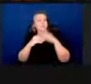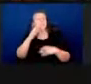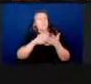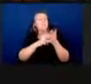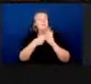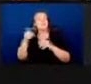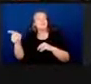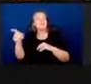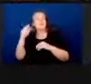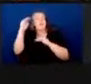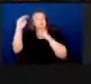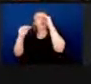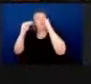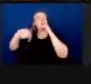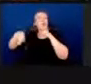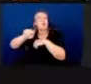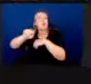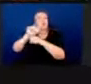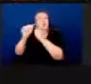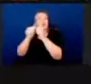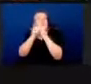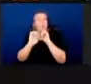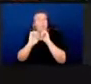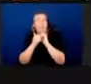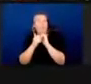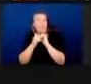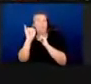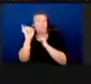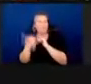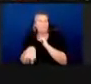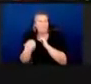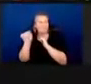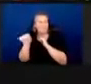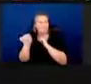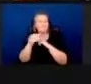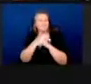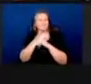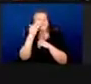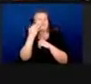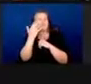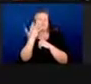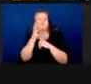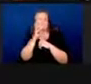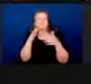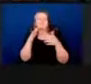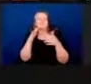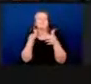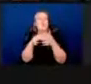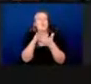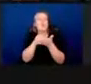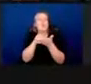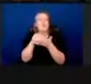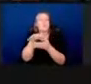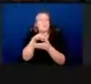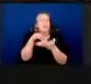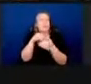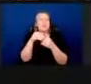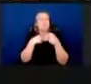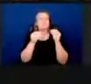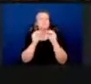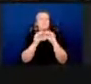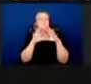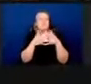na programu hii. Pia tunatafuta mbinu za kuhakikisha ya kuwa tunaweza kufanya kazi kama timu